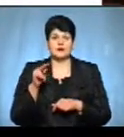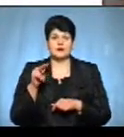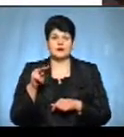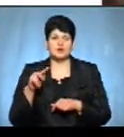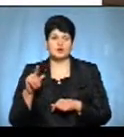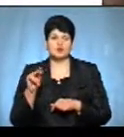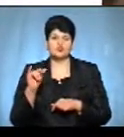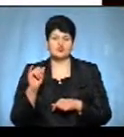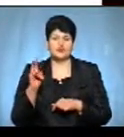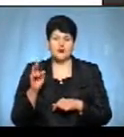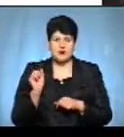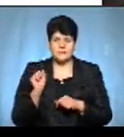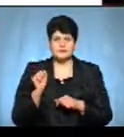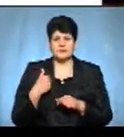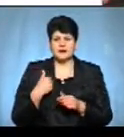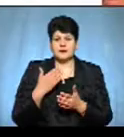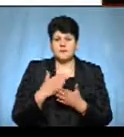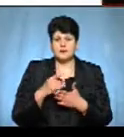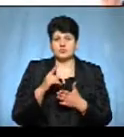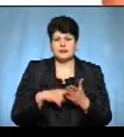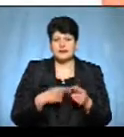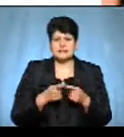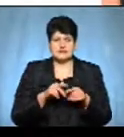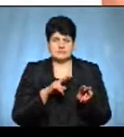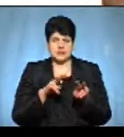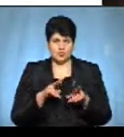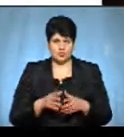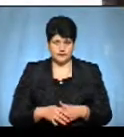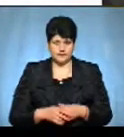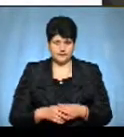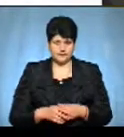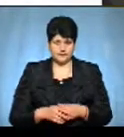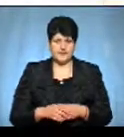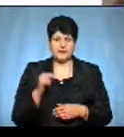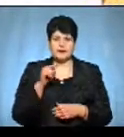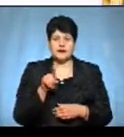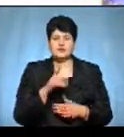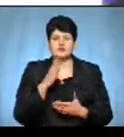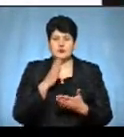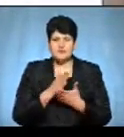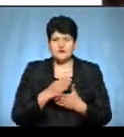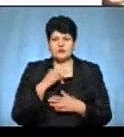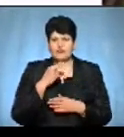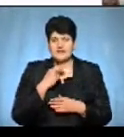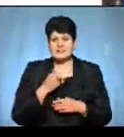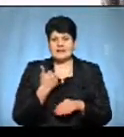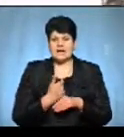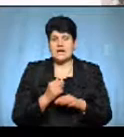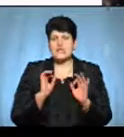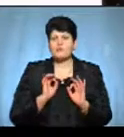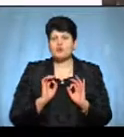судді, в Святошинському судді. І я маю надію, за цим слідкують. Те, що мав на увазі генеральний прокурор,